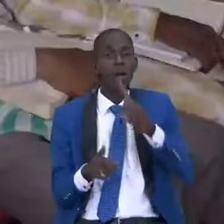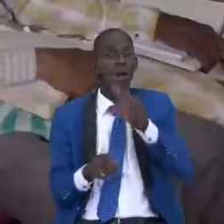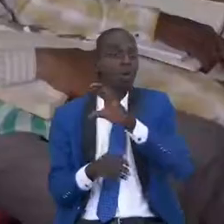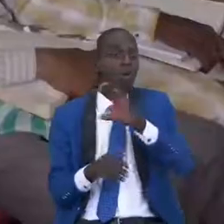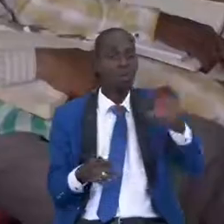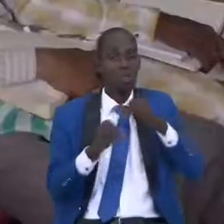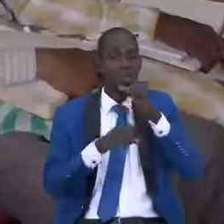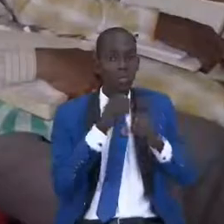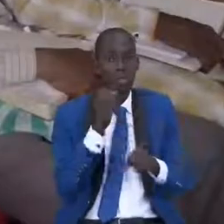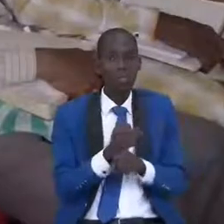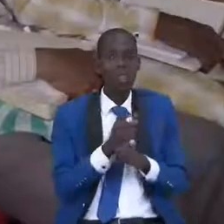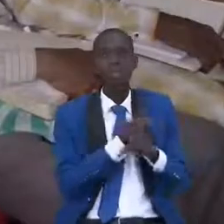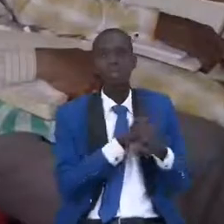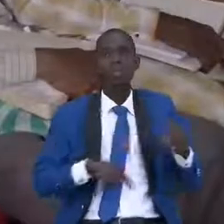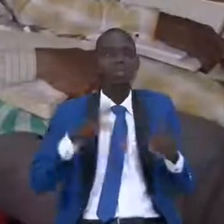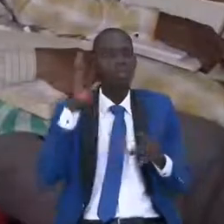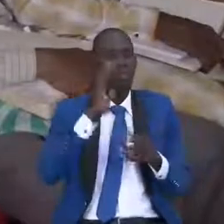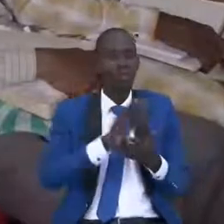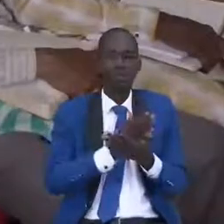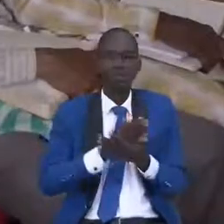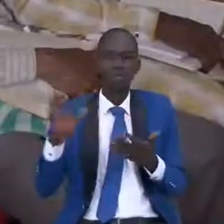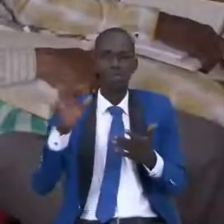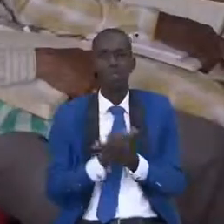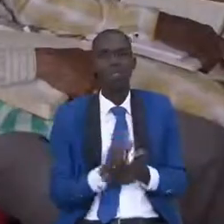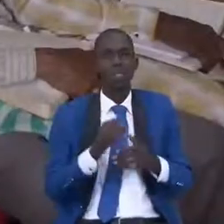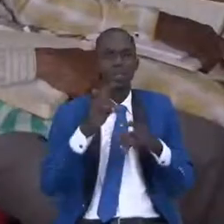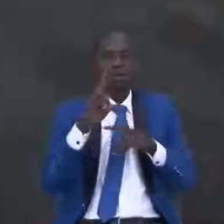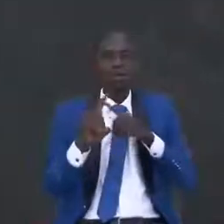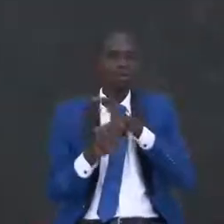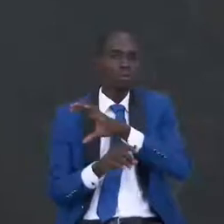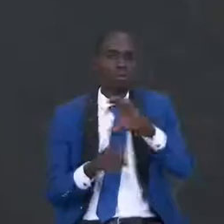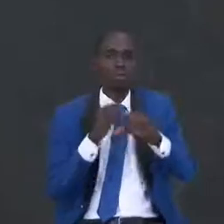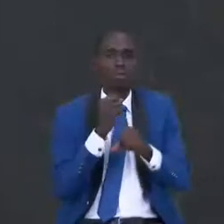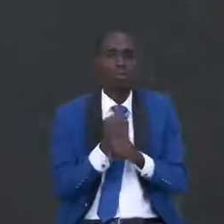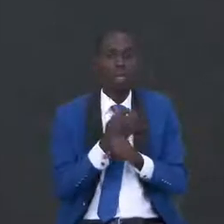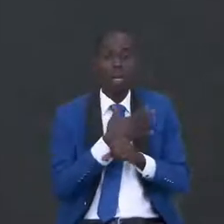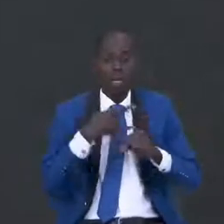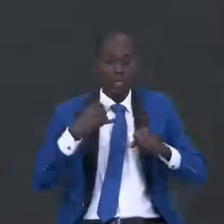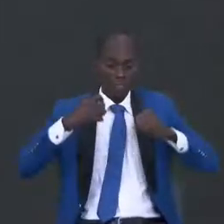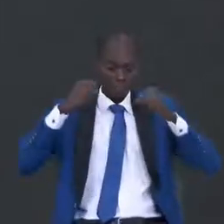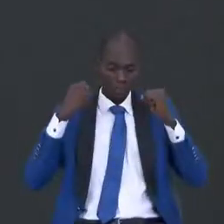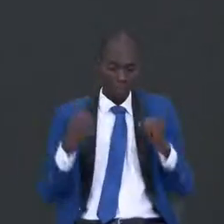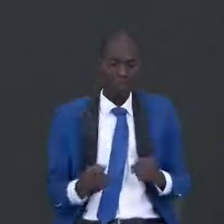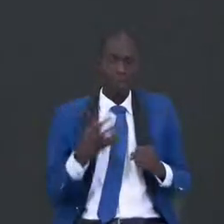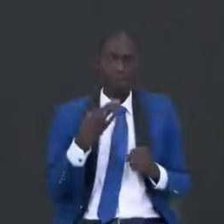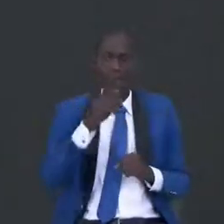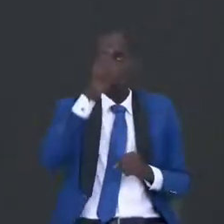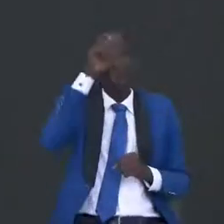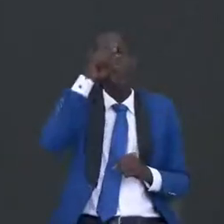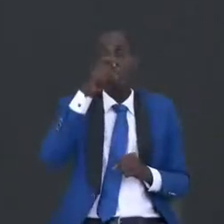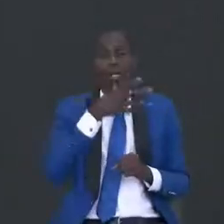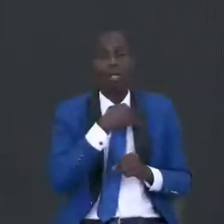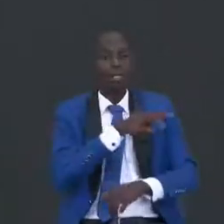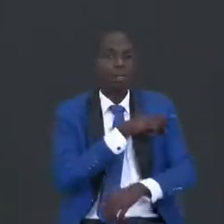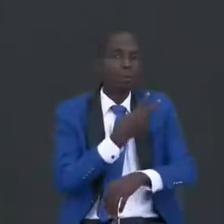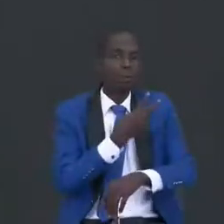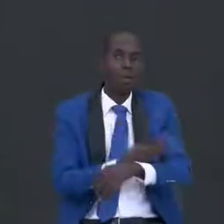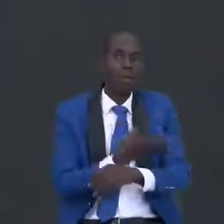de côté cet âge. Et la force de l'aigle et la puissance